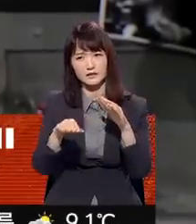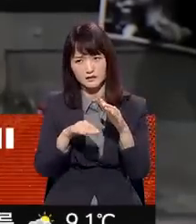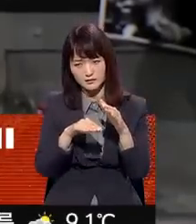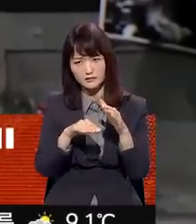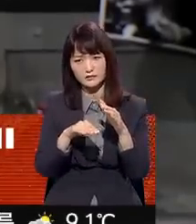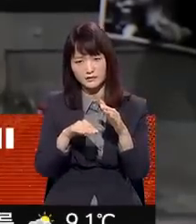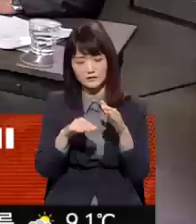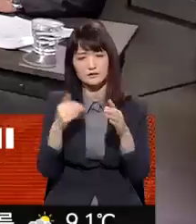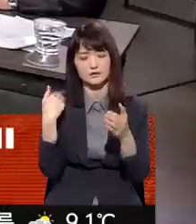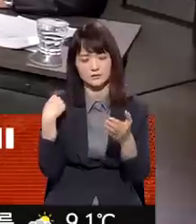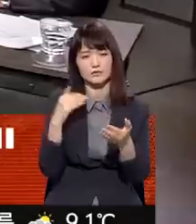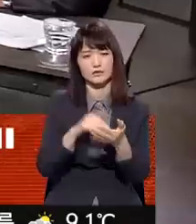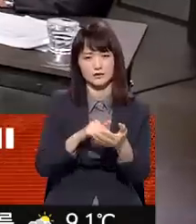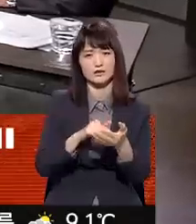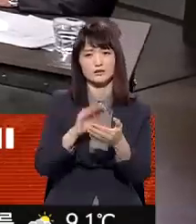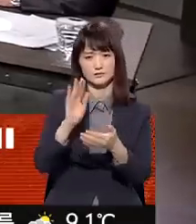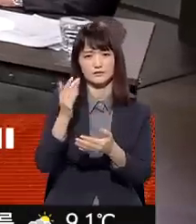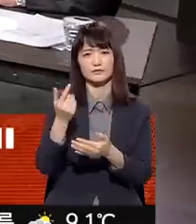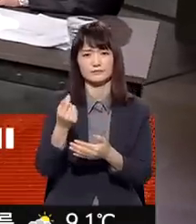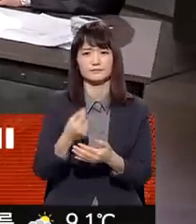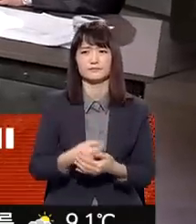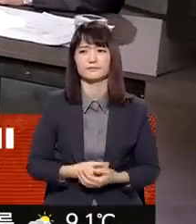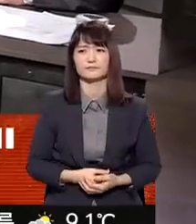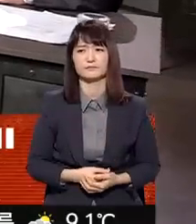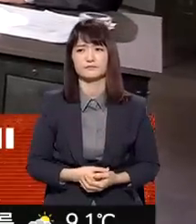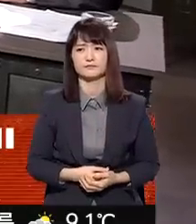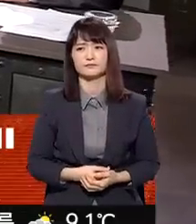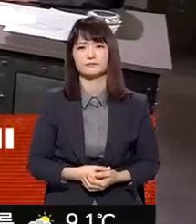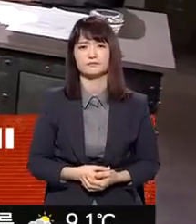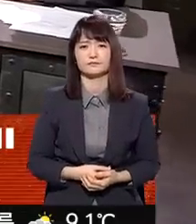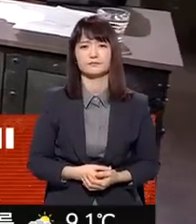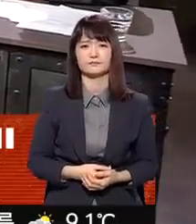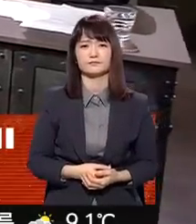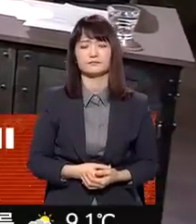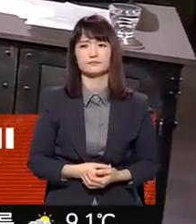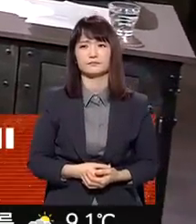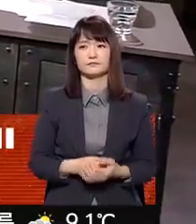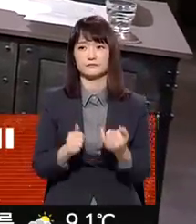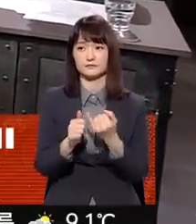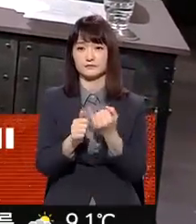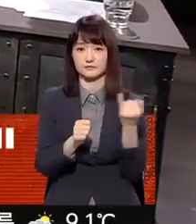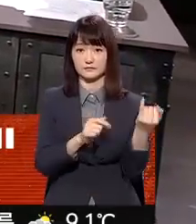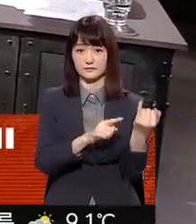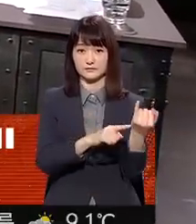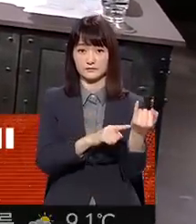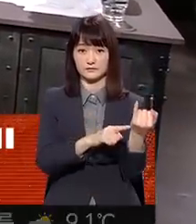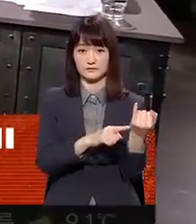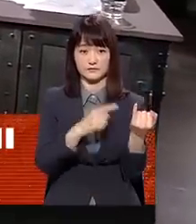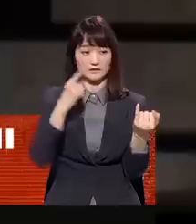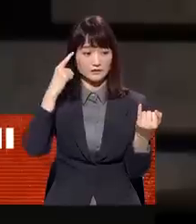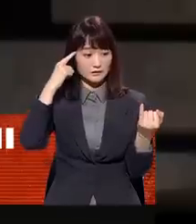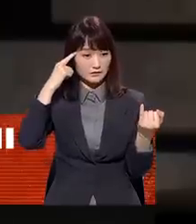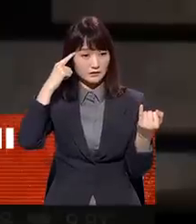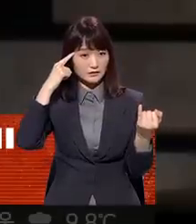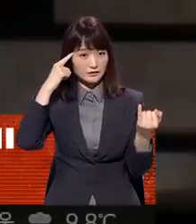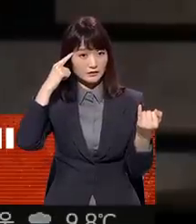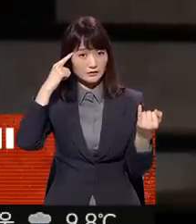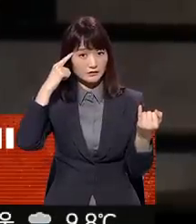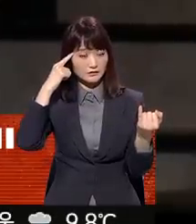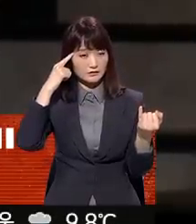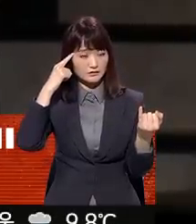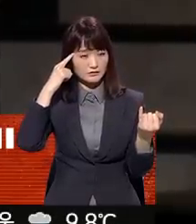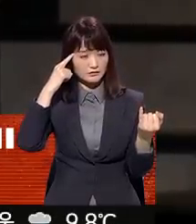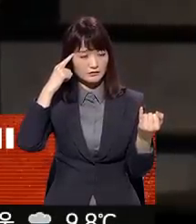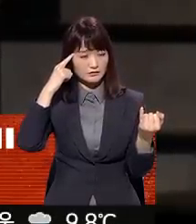같습니다. 자, 소장님은 어떤 좀 솔루션을? 네, 저는 일단 이 아내는 지금 제정신이 아닌 상태, 이성은 마비돼